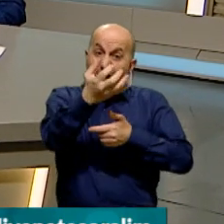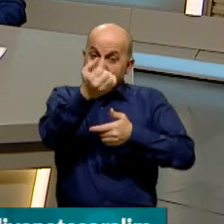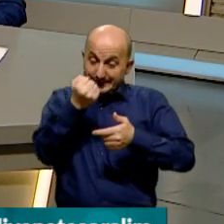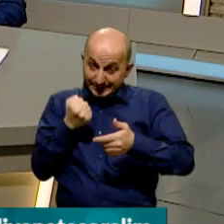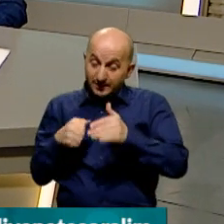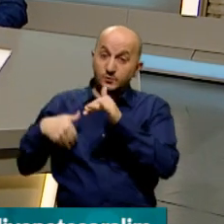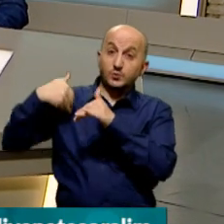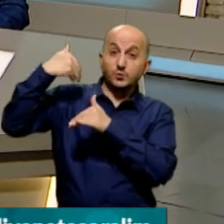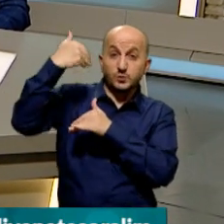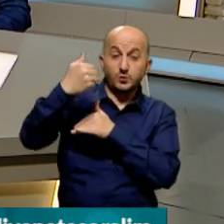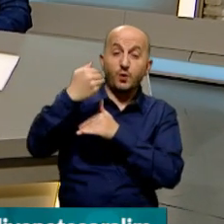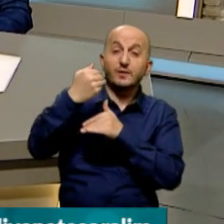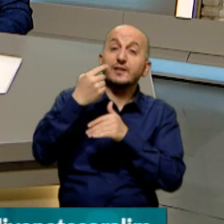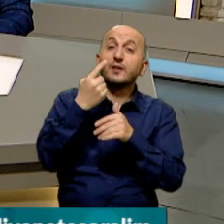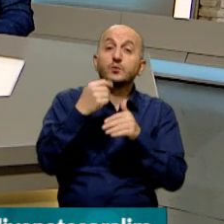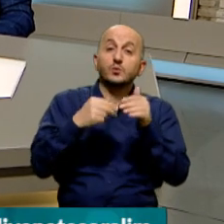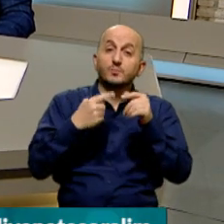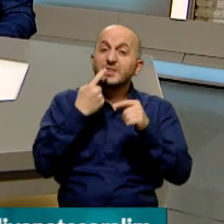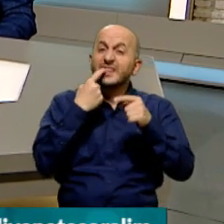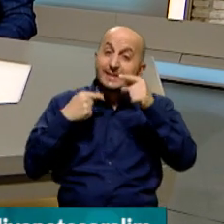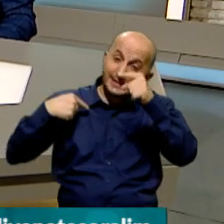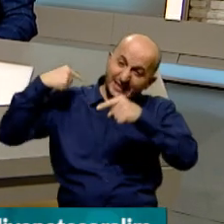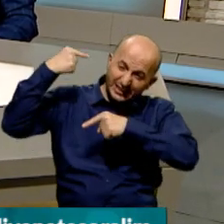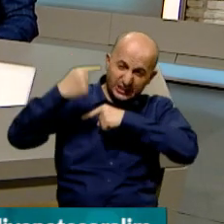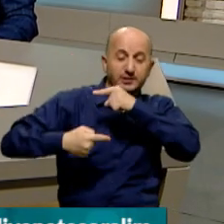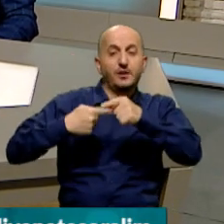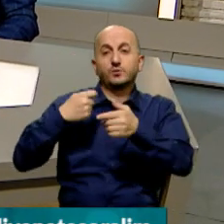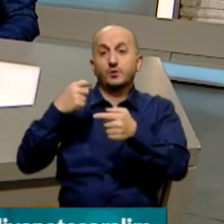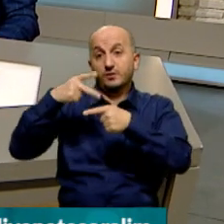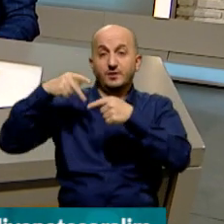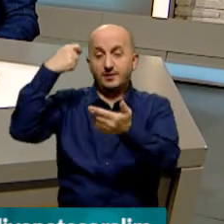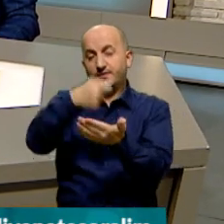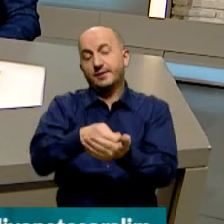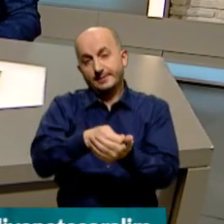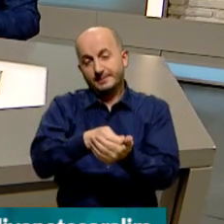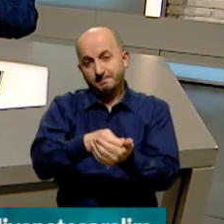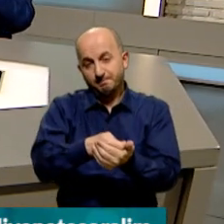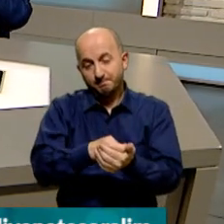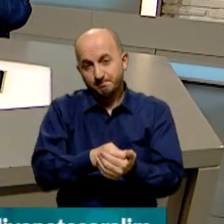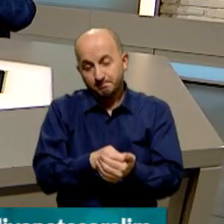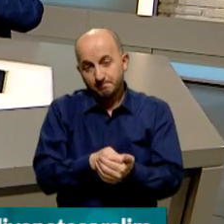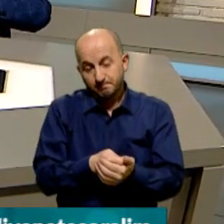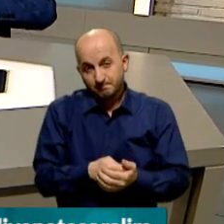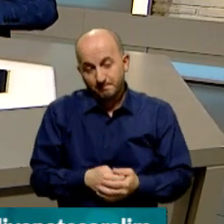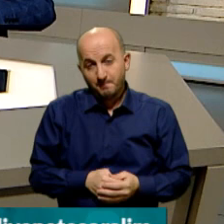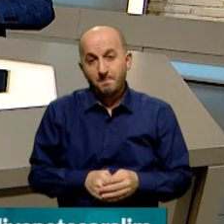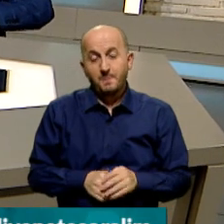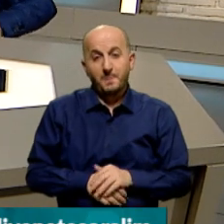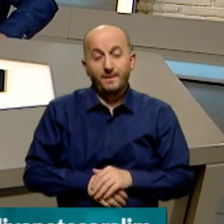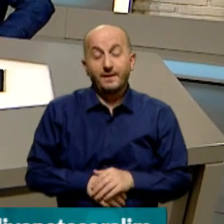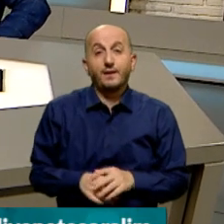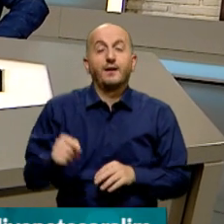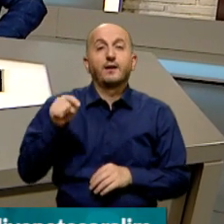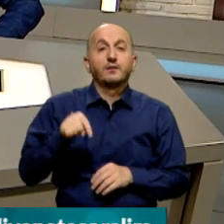alındıktan sonra üzerinden bir yıl geçince verilir. Eyvallah. Yani ola ki alırsa. Tabii.